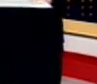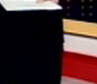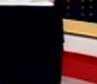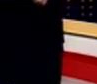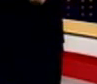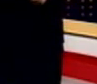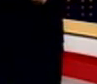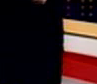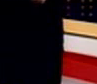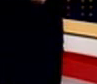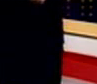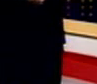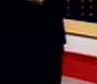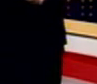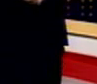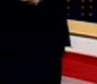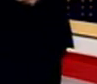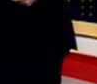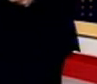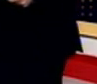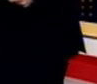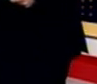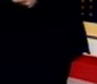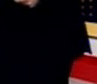Sultan selesai kemelut Menteri Besar.